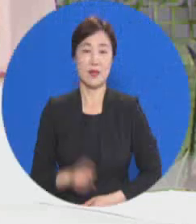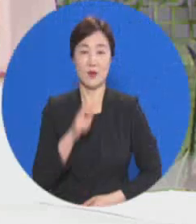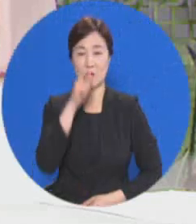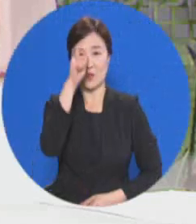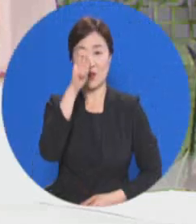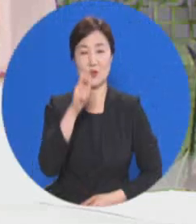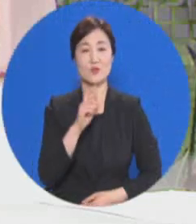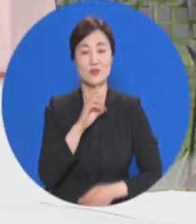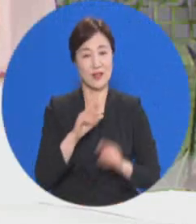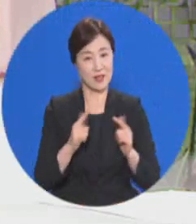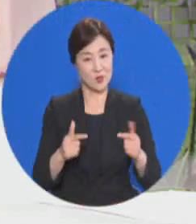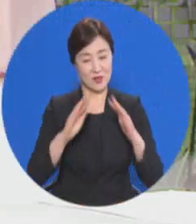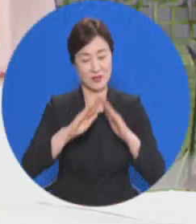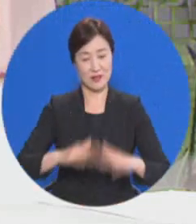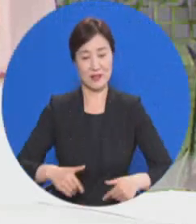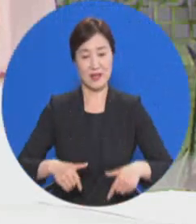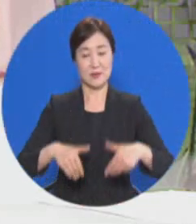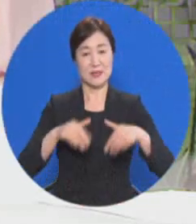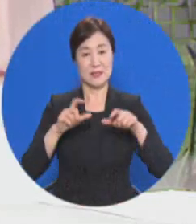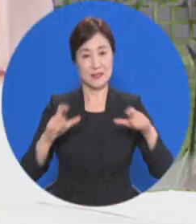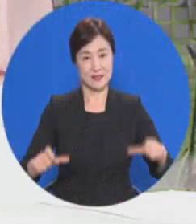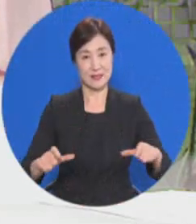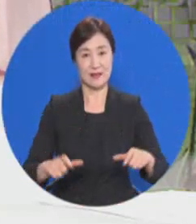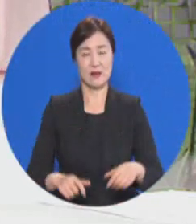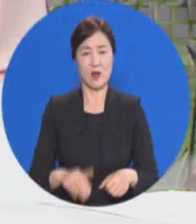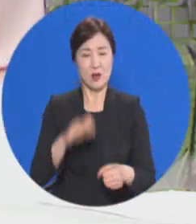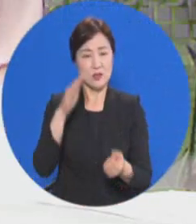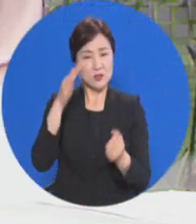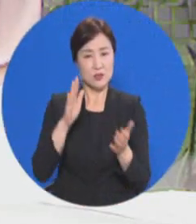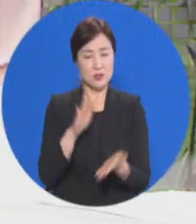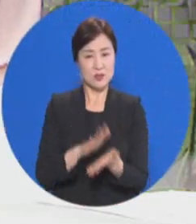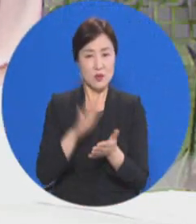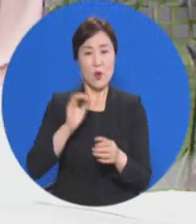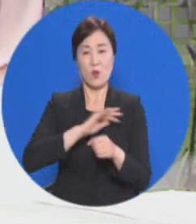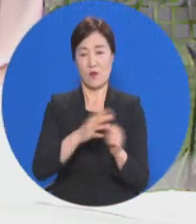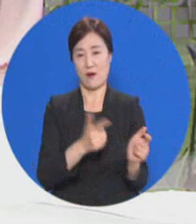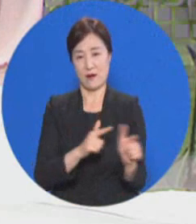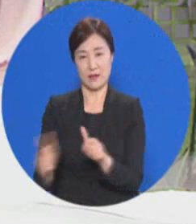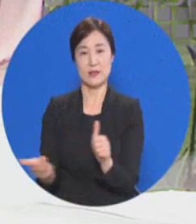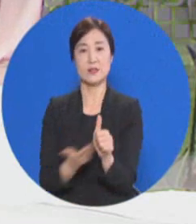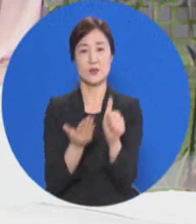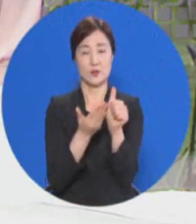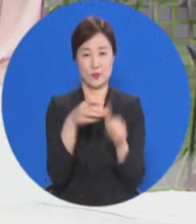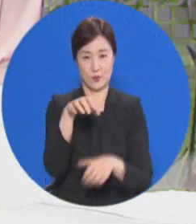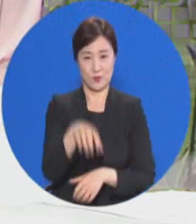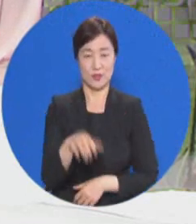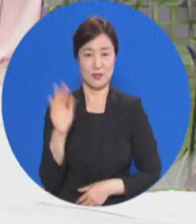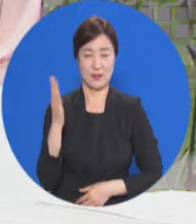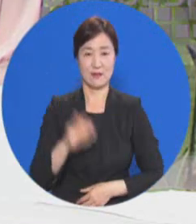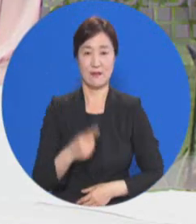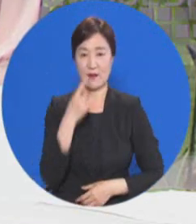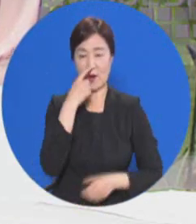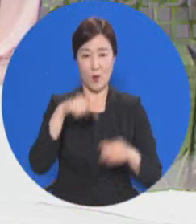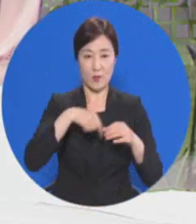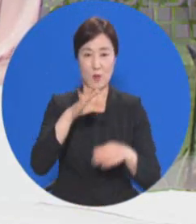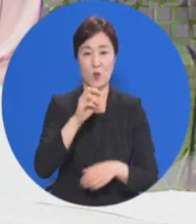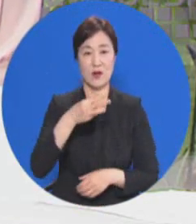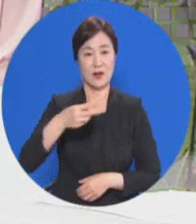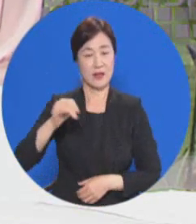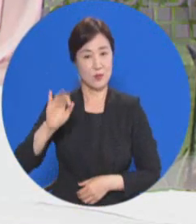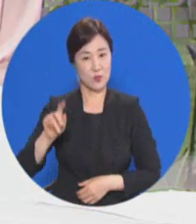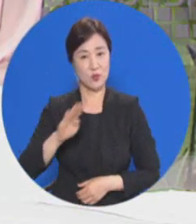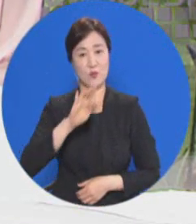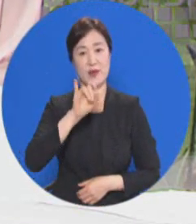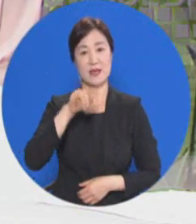고흥을 비롯한 전남 남해안 지역이 아열대 과수 재배의 최적지로 부상하고 있습니다. 커피, 올리브, 패션프루트